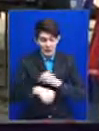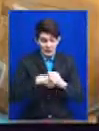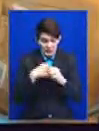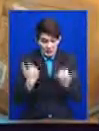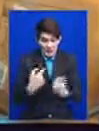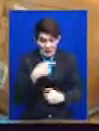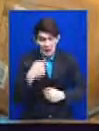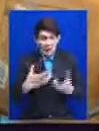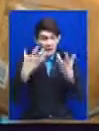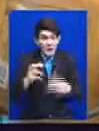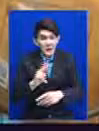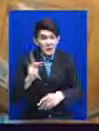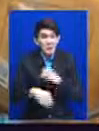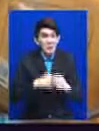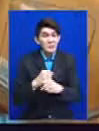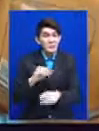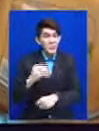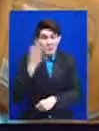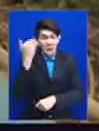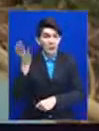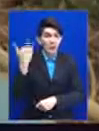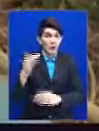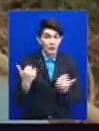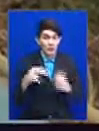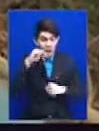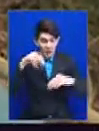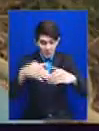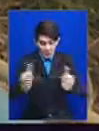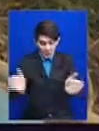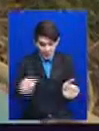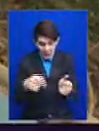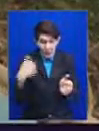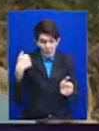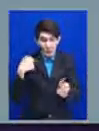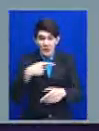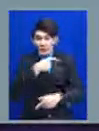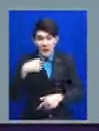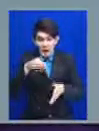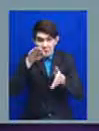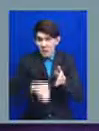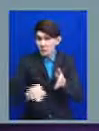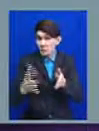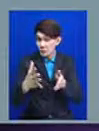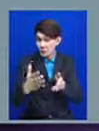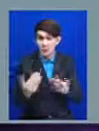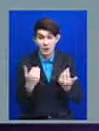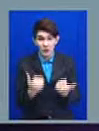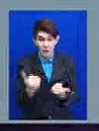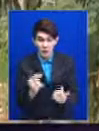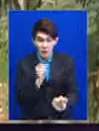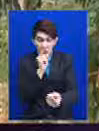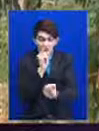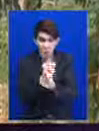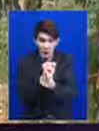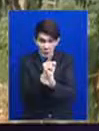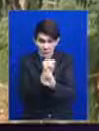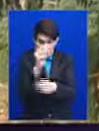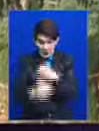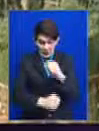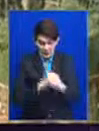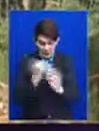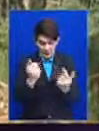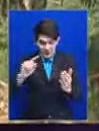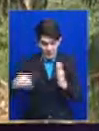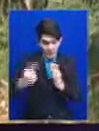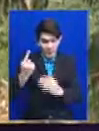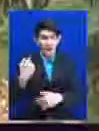ในรอบกว่า40ปีซึ่งที่ผ่านมาน้ำสระกลางหมู่บ้านไม่เคยแห้งขอดนะคะแล้วก็เพิ่งเคยเกิดขึ้นปีนี้เป็นปี